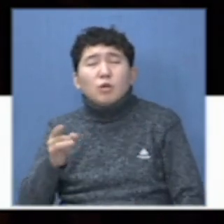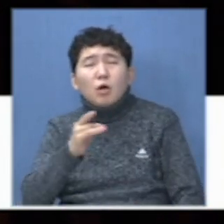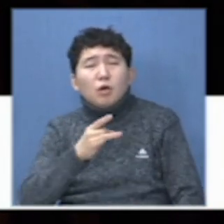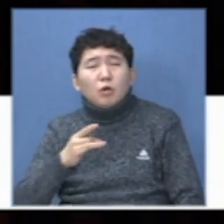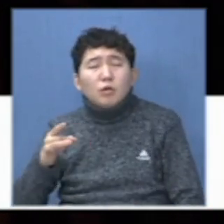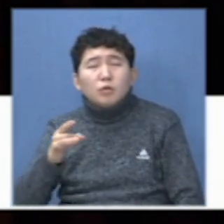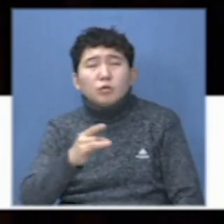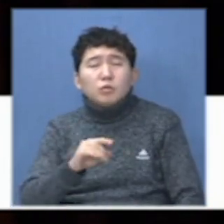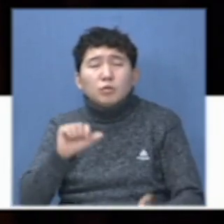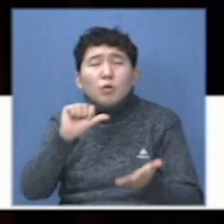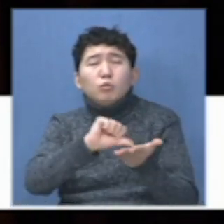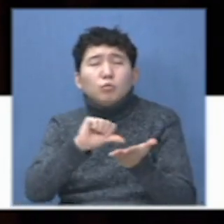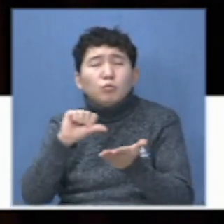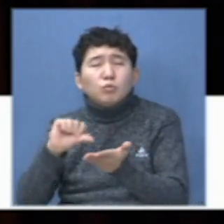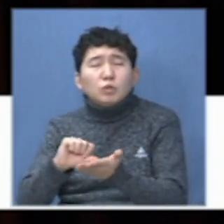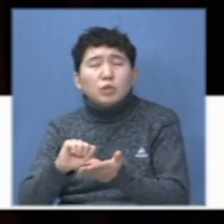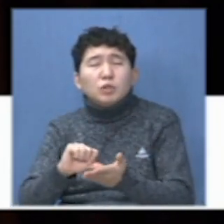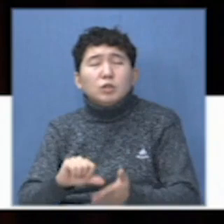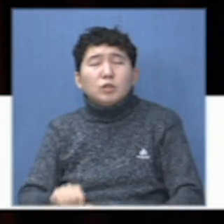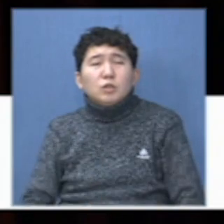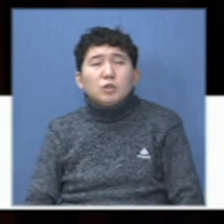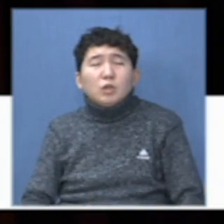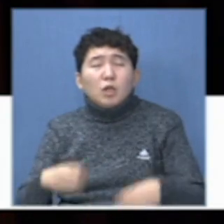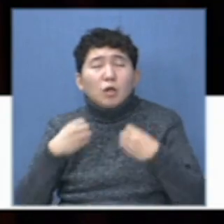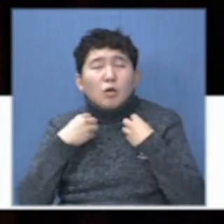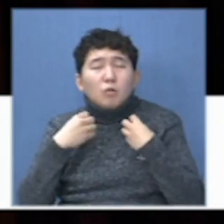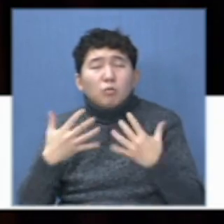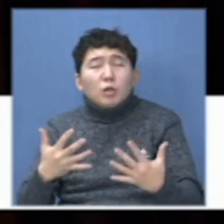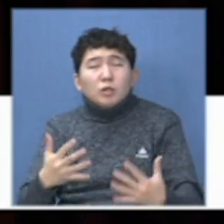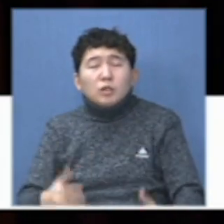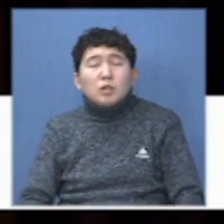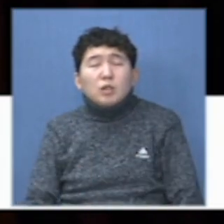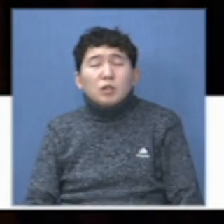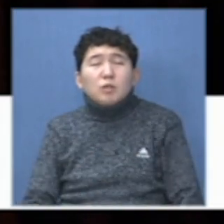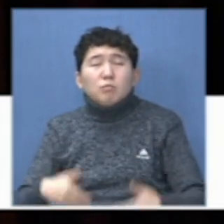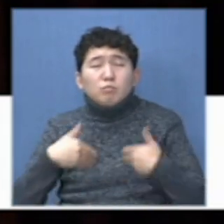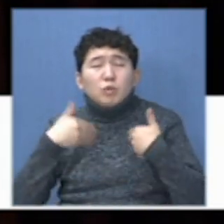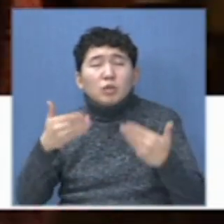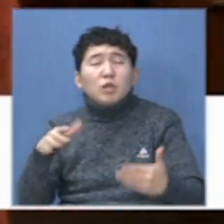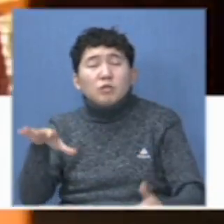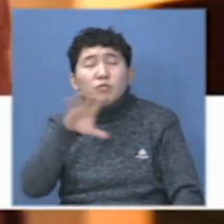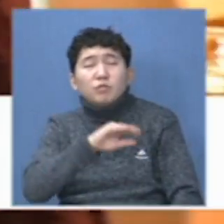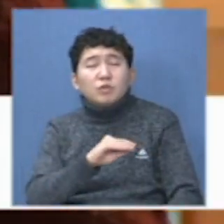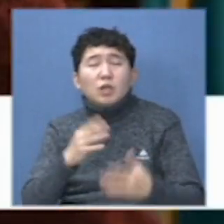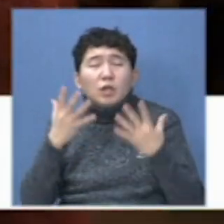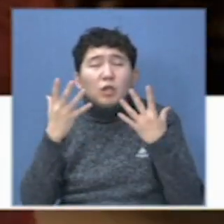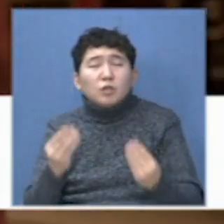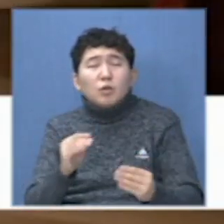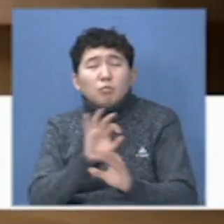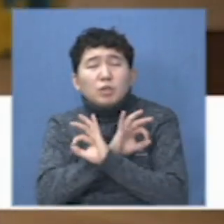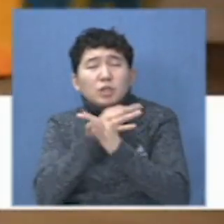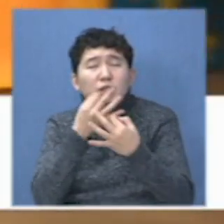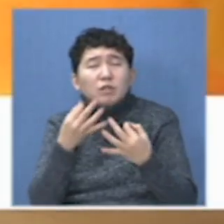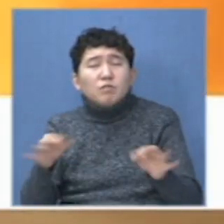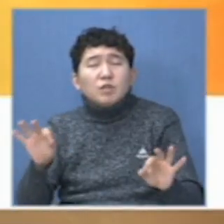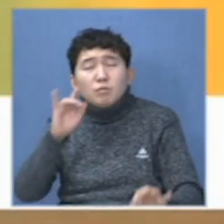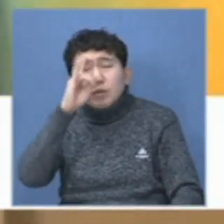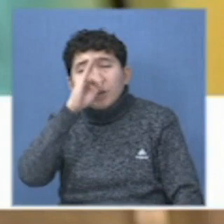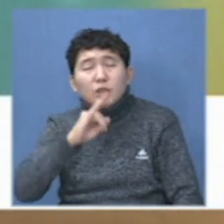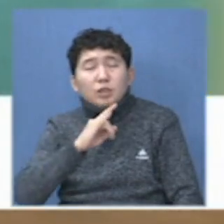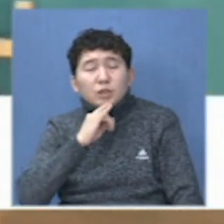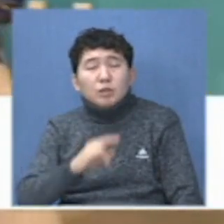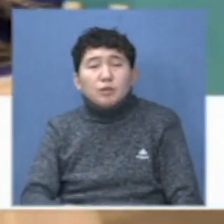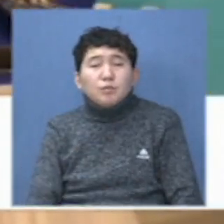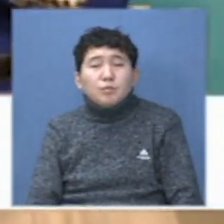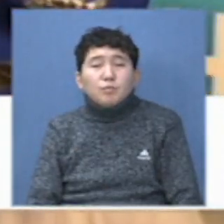участники торжественного собрания, примите искренние поздравления с Днем независимости Республики Казахстан. Каждый из тех, кто поднялся на сцену,